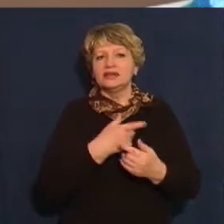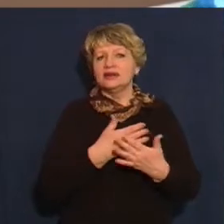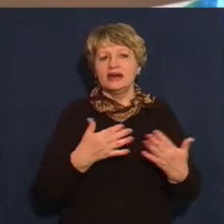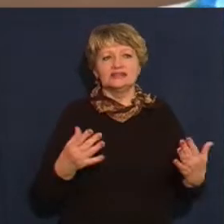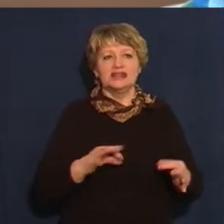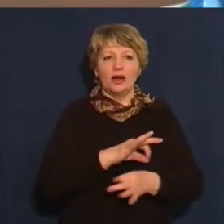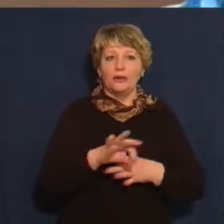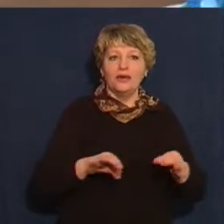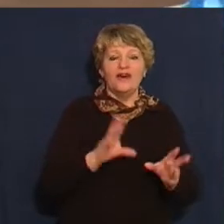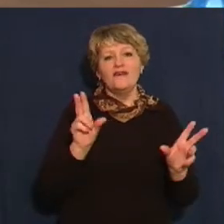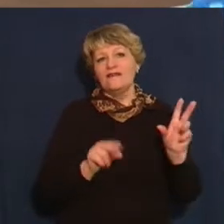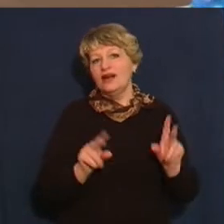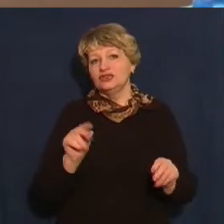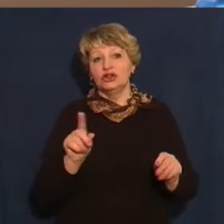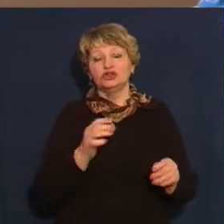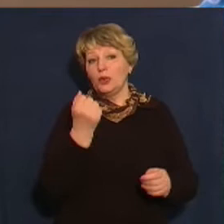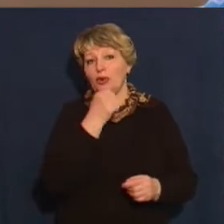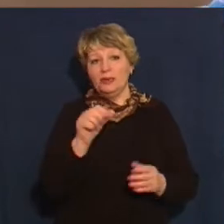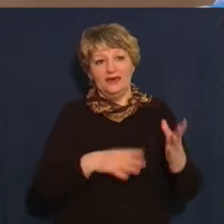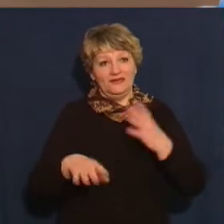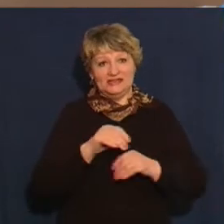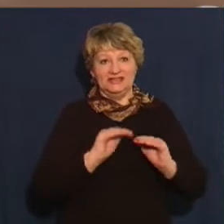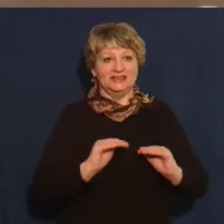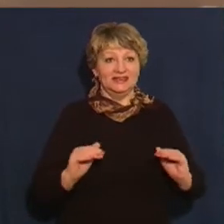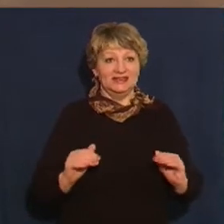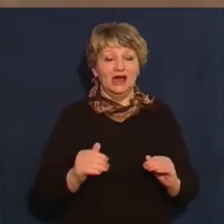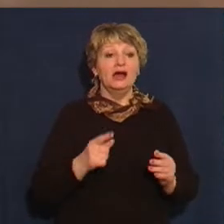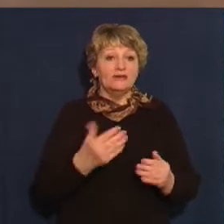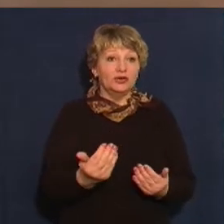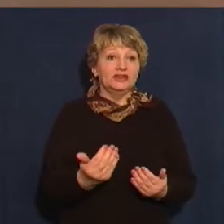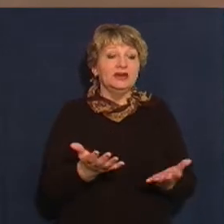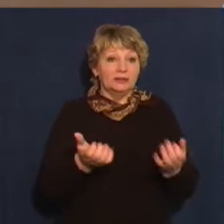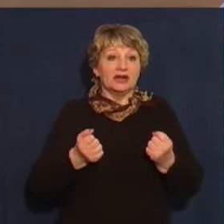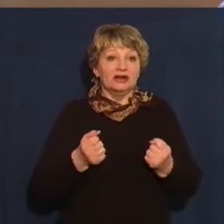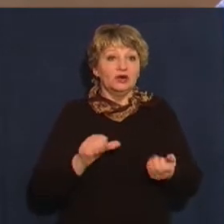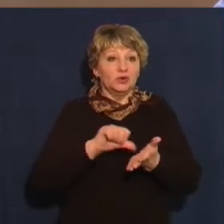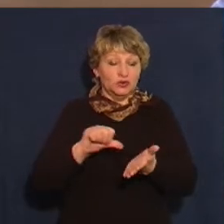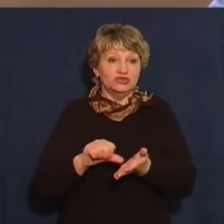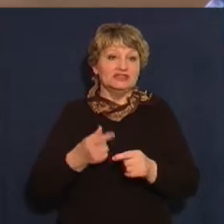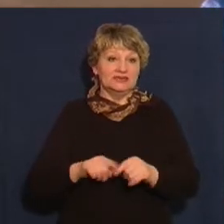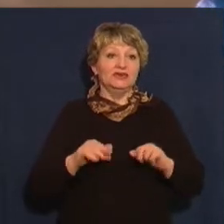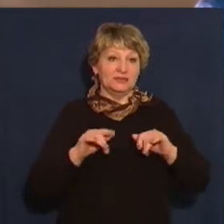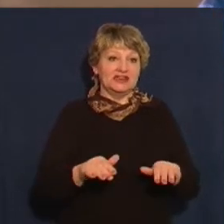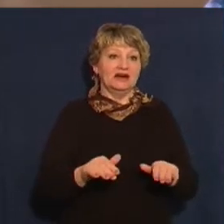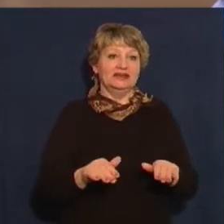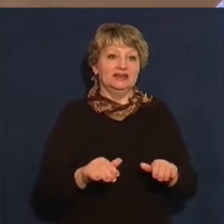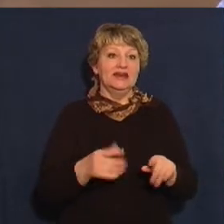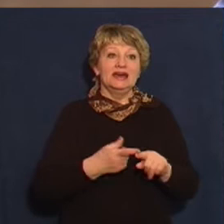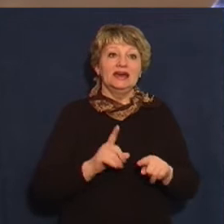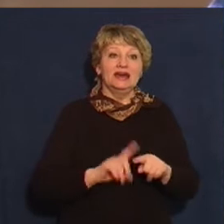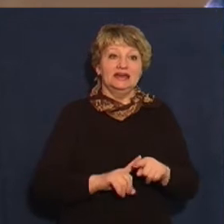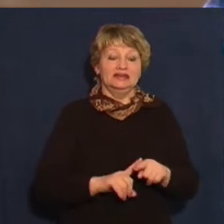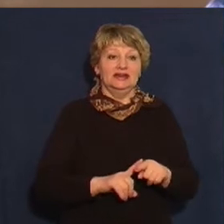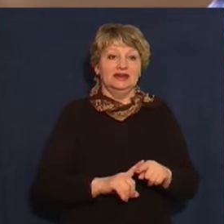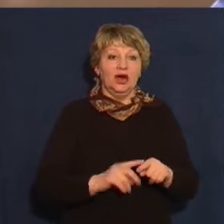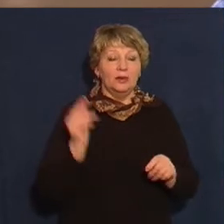Я вважаю, що перемогли всі діти, вже тільки тому, що вони брали участь в такому класному заході. І це мотивація як до